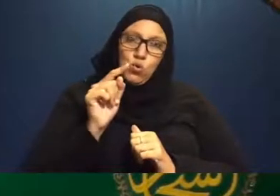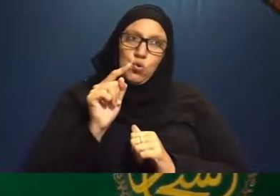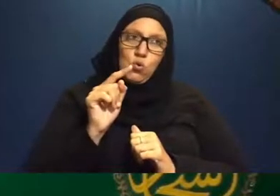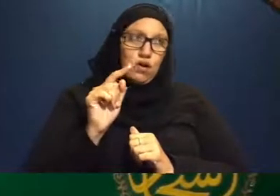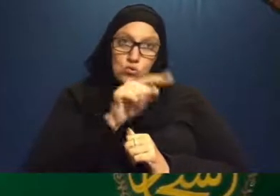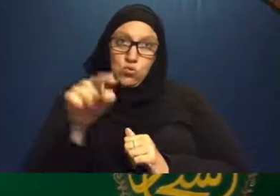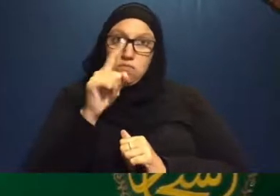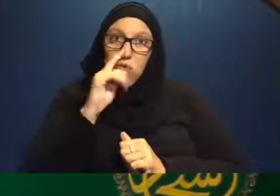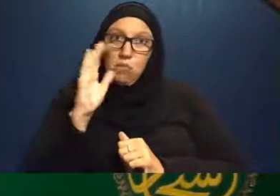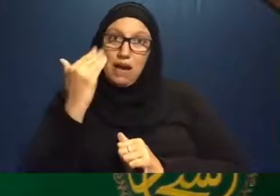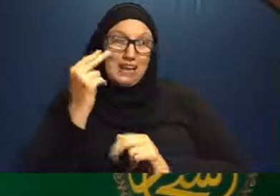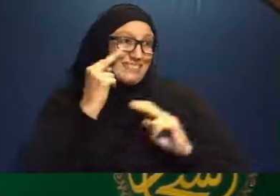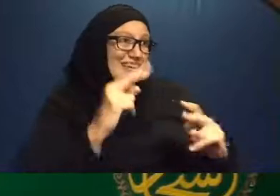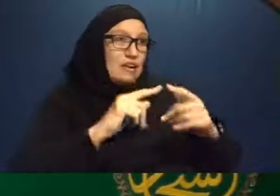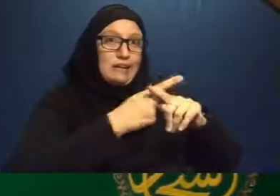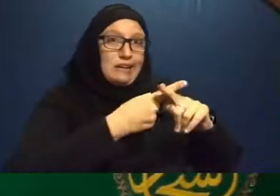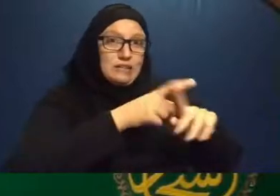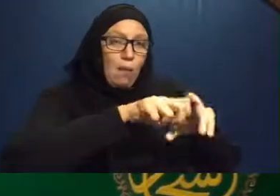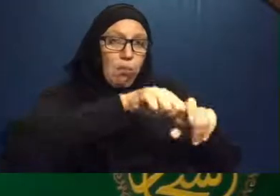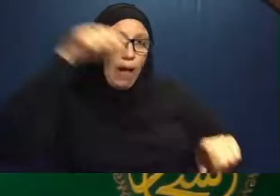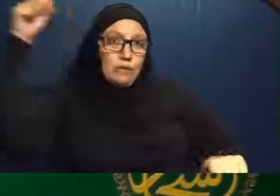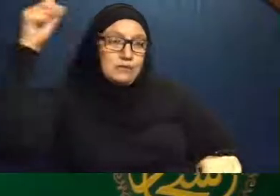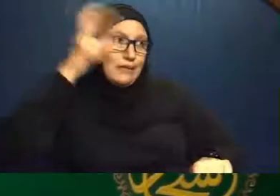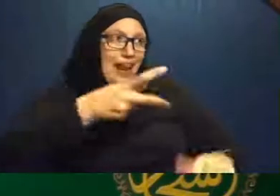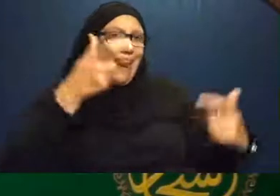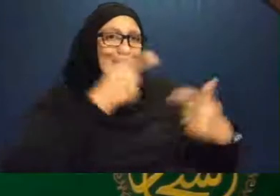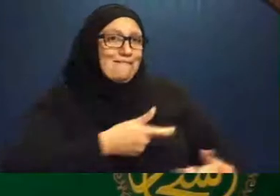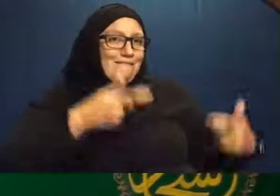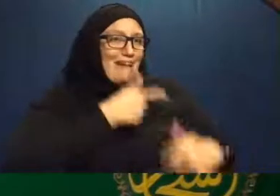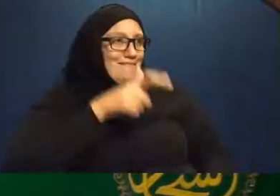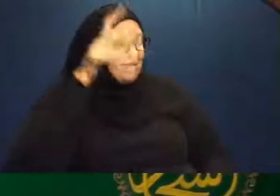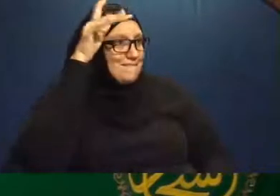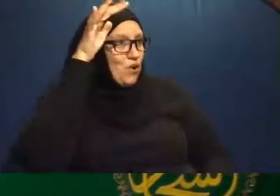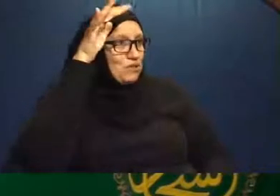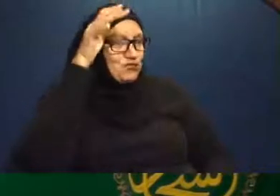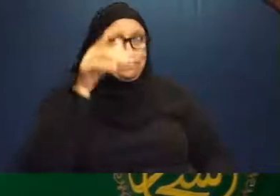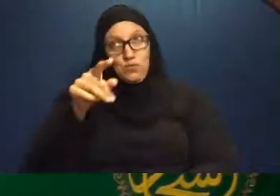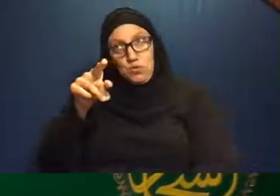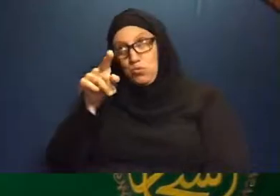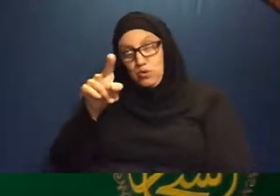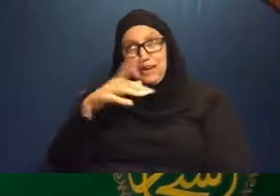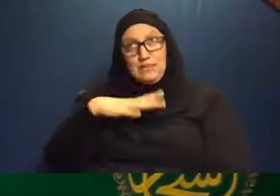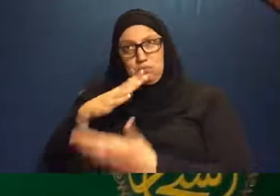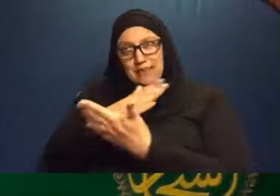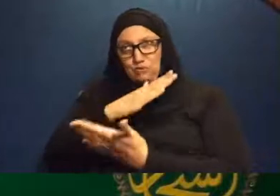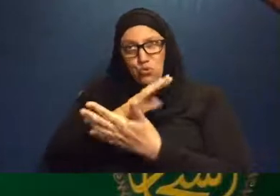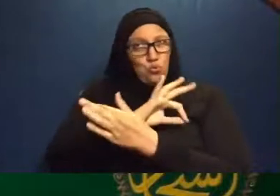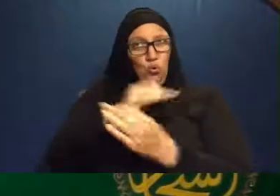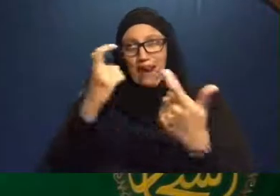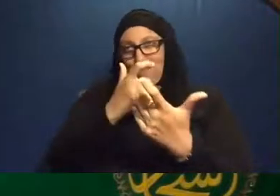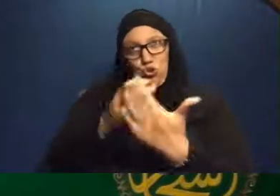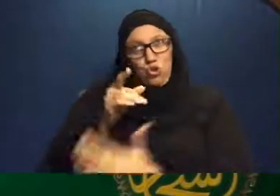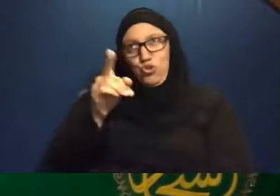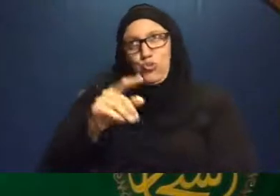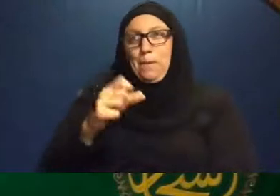أَنْكَاثَا. You were laughing at her that how foolish she is. Make sure that nobody laughs at you and say how foolish you